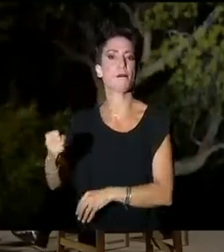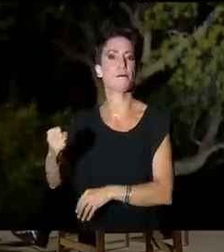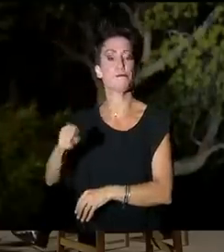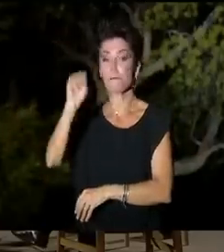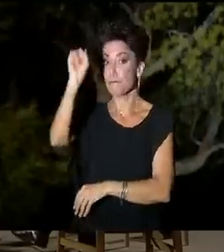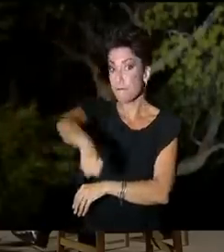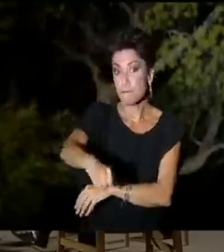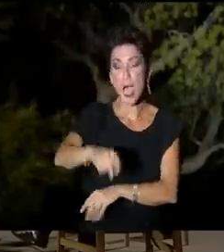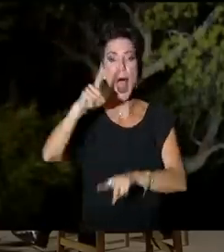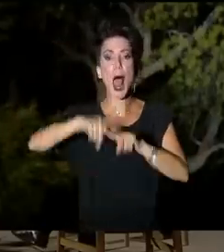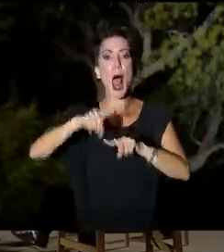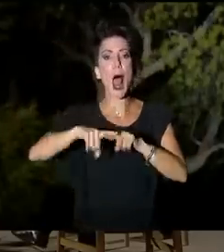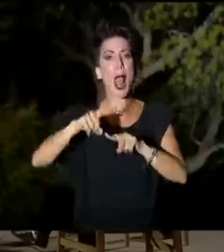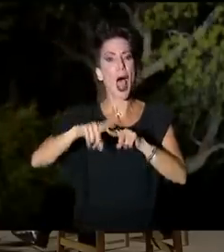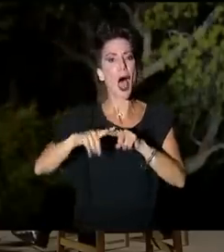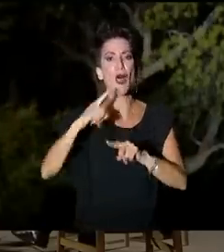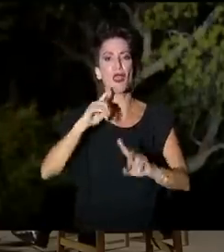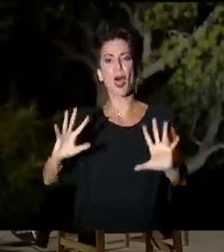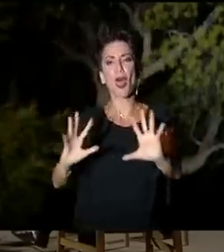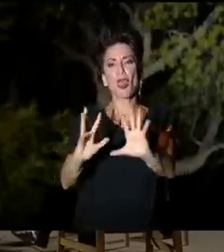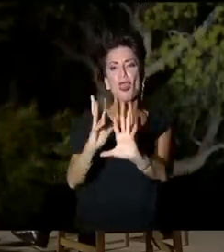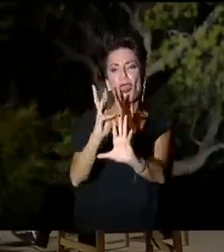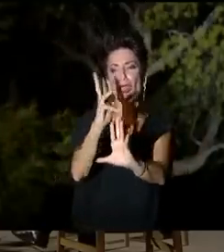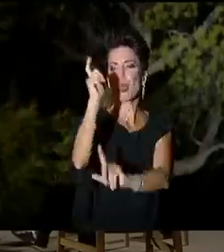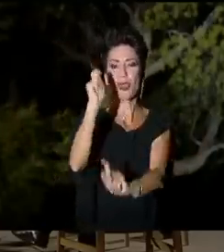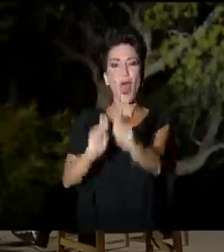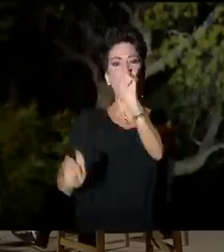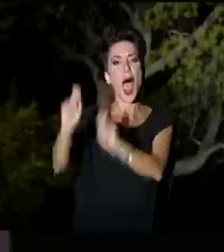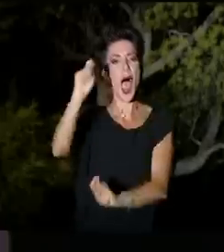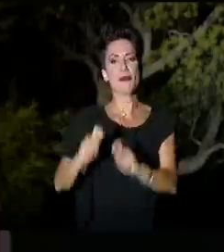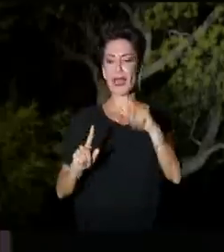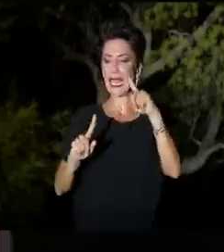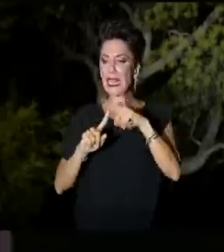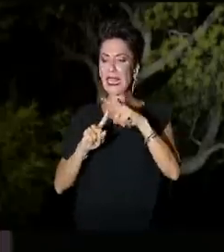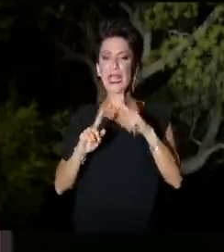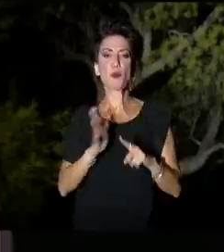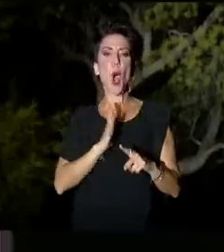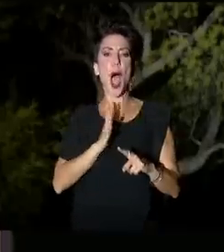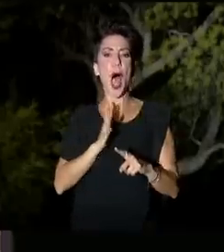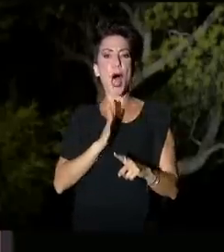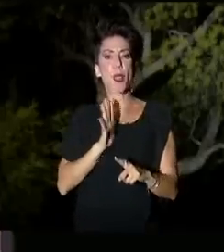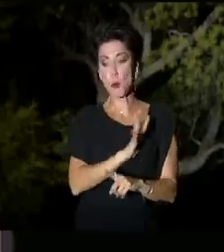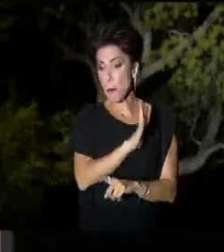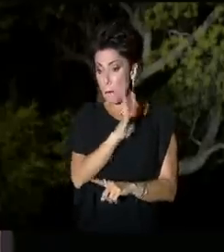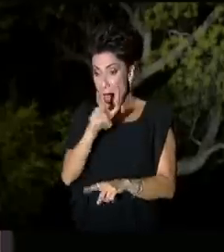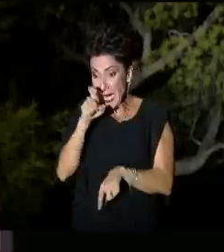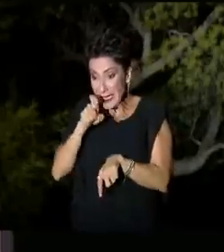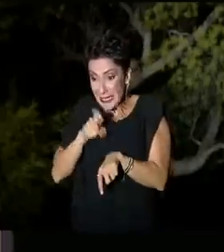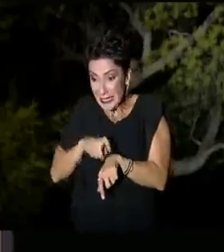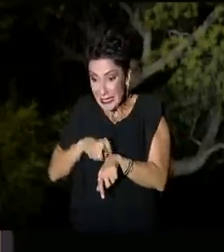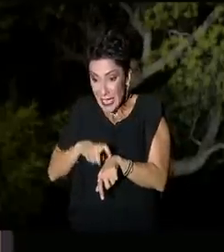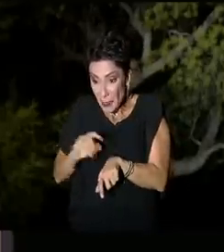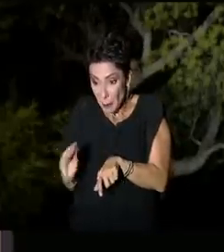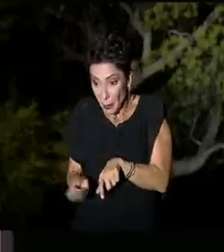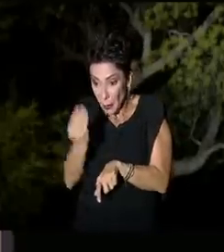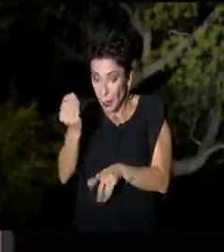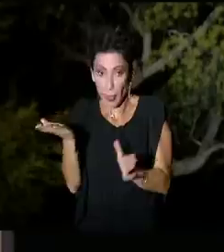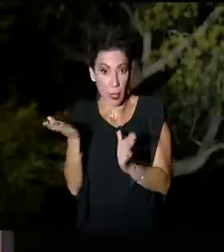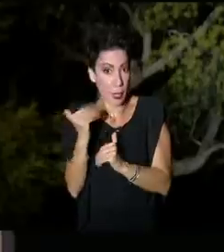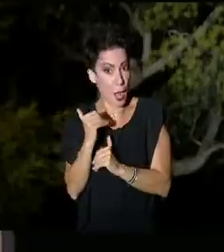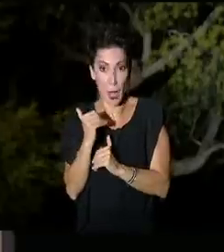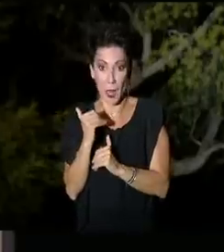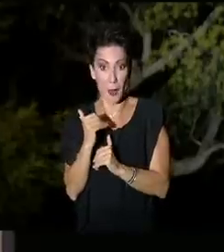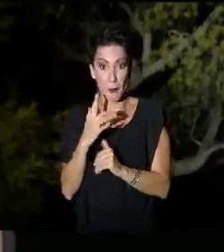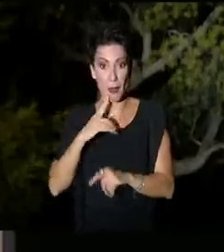ένα τόπο, ένα τύπο ανθρώπου που δεν είχε υπάρξει ποτέ ως τότε. Για τον κόσμο, η Ελλάδα είναι πάντα